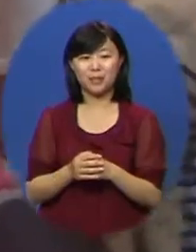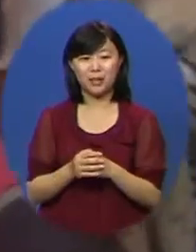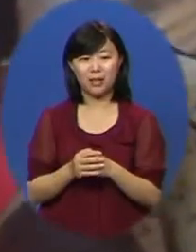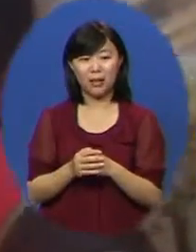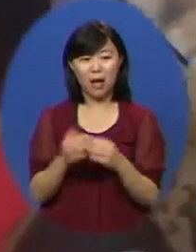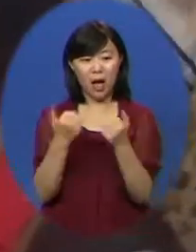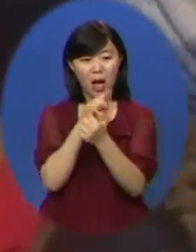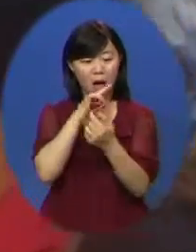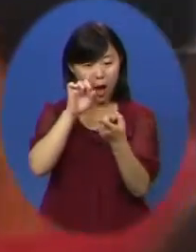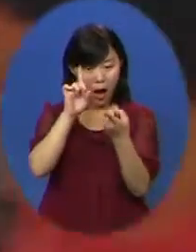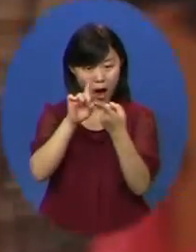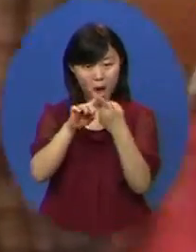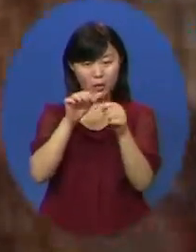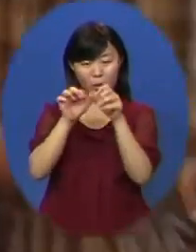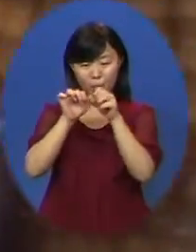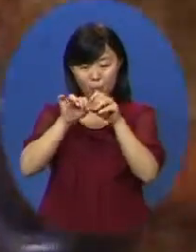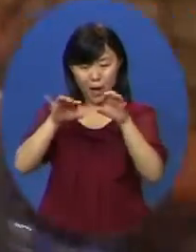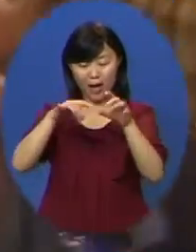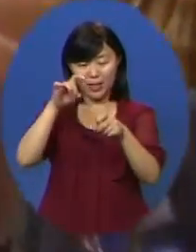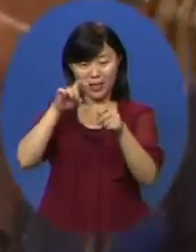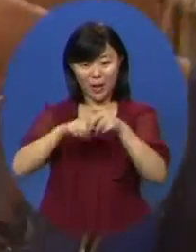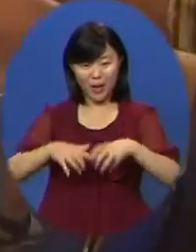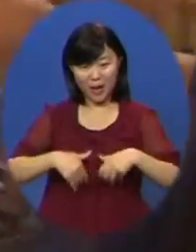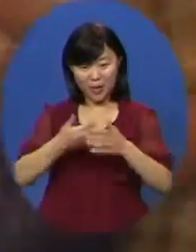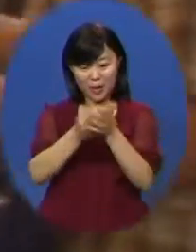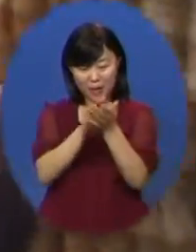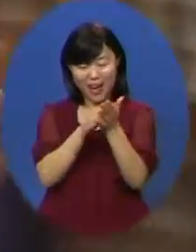아저씨 말처럼 소문난 떡갈비집이다.